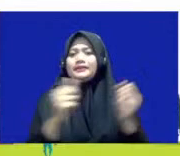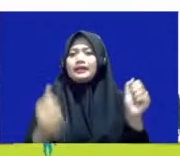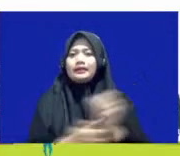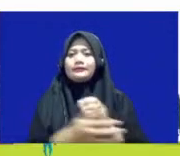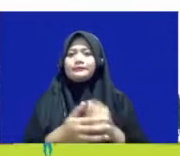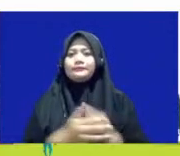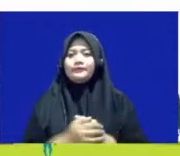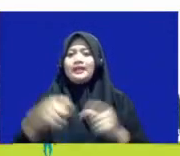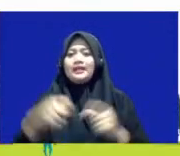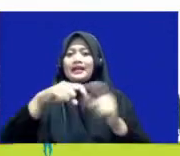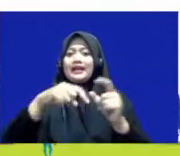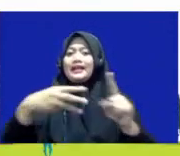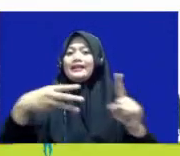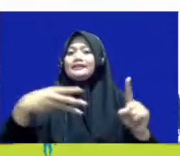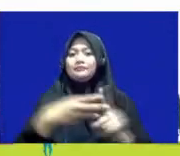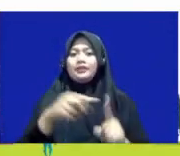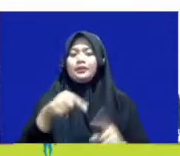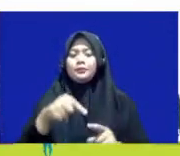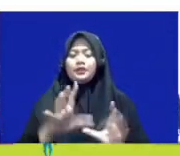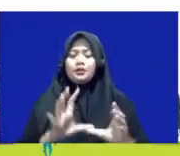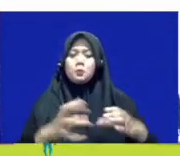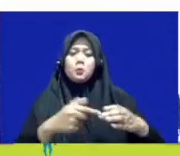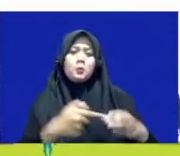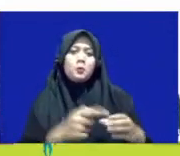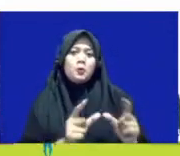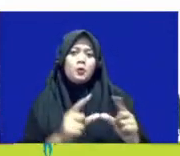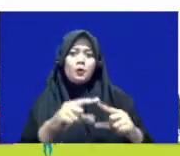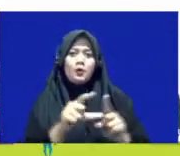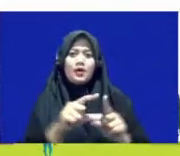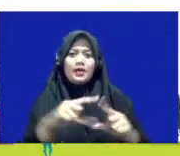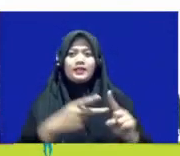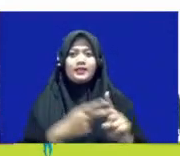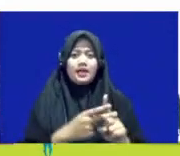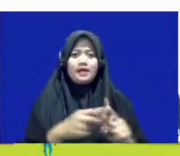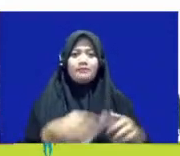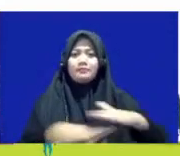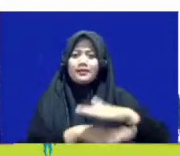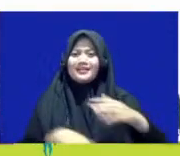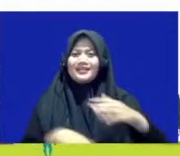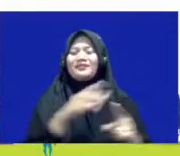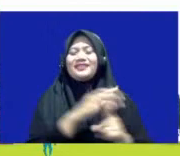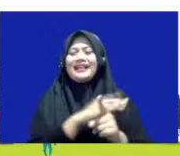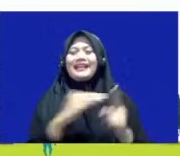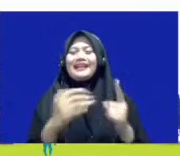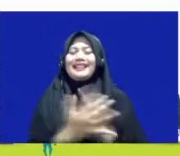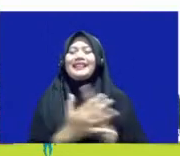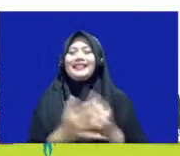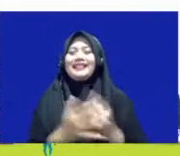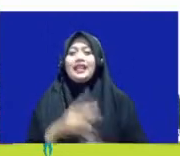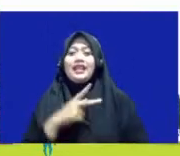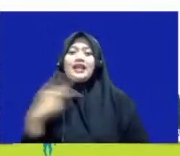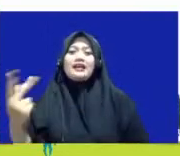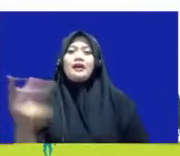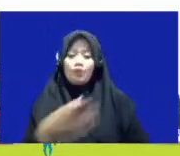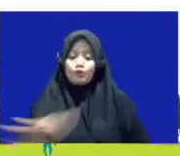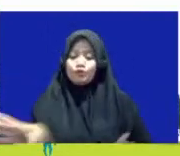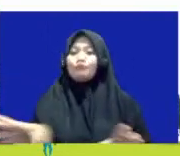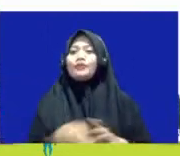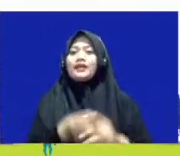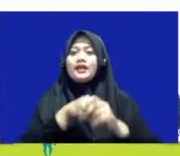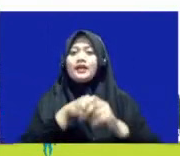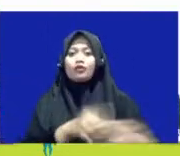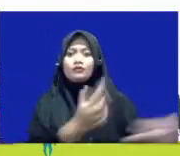KSB ini sebagai wadah penanggulangan bencana berbasis masyarakat. Kami merekrut